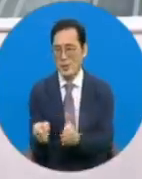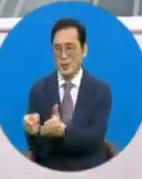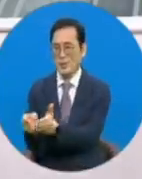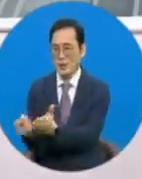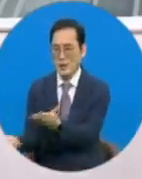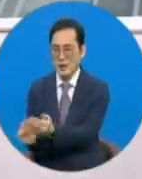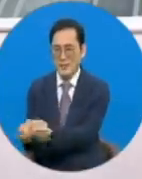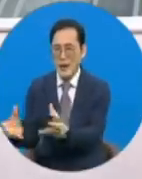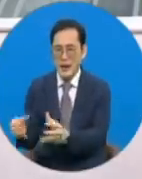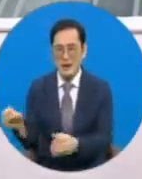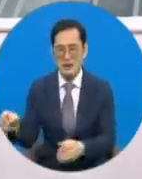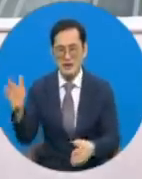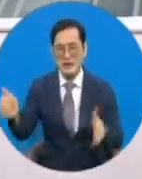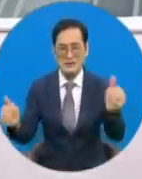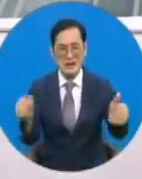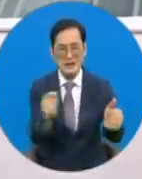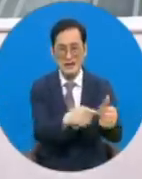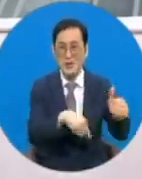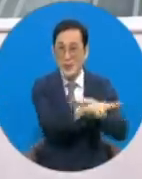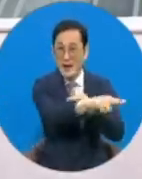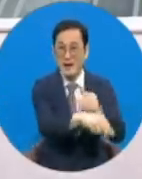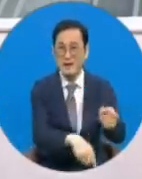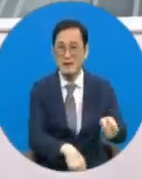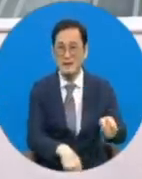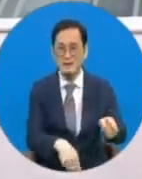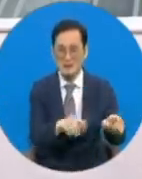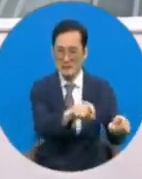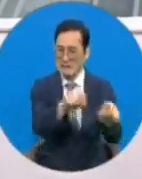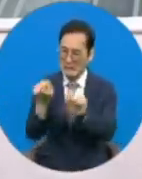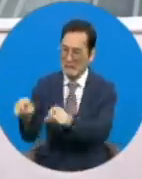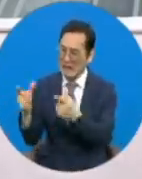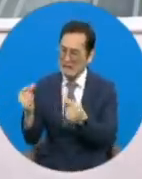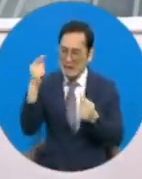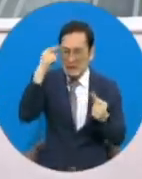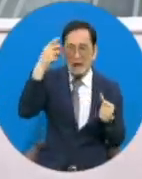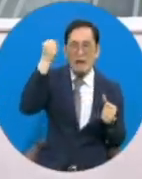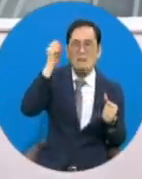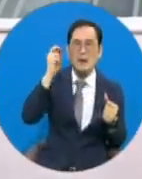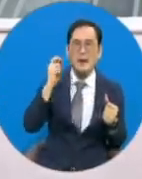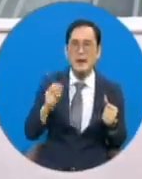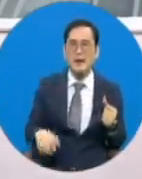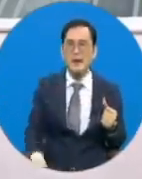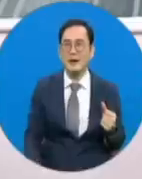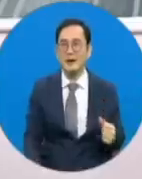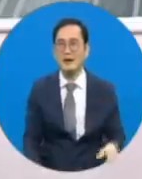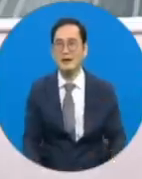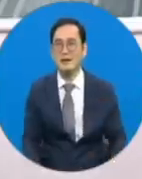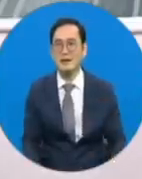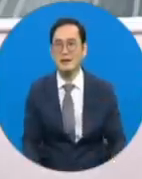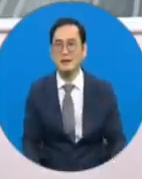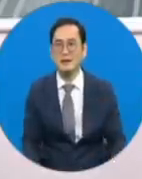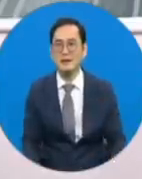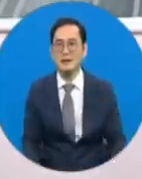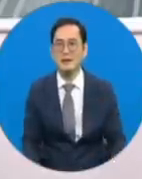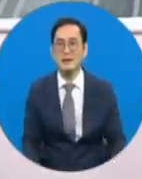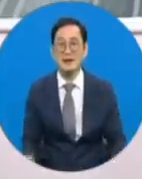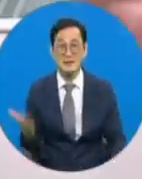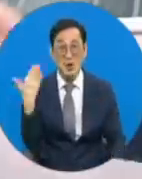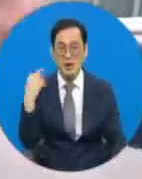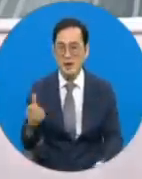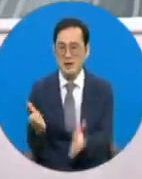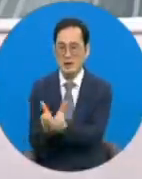경우에 왜냐하면 권칠승 대변인이 과거에 예를 들어서 천안함에 대해서 이건 북의 소행이 아니라고